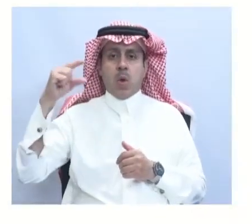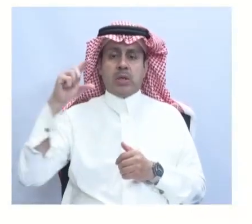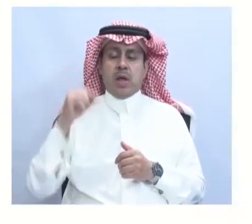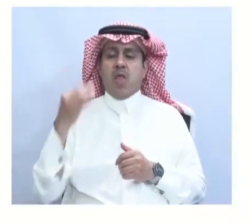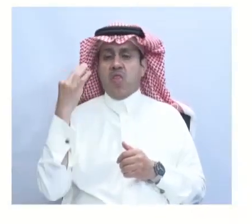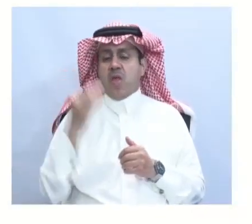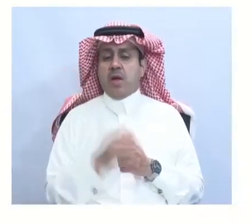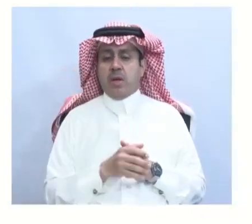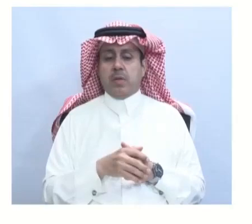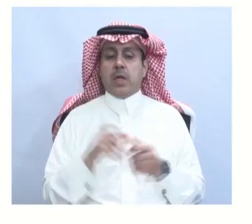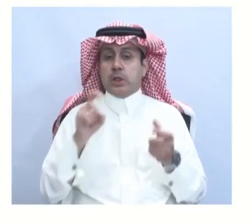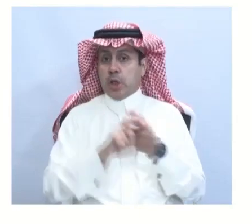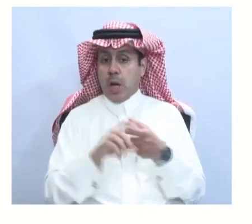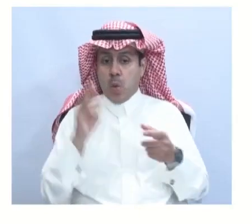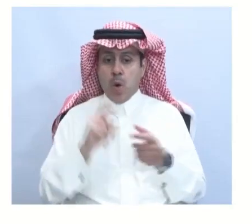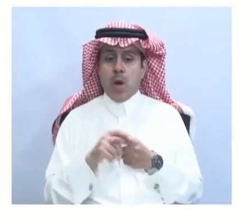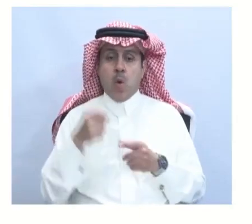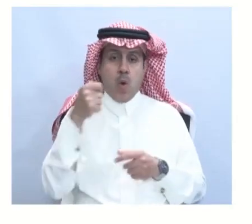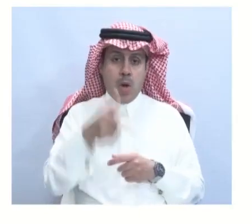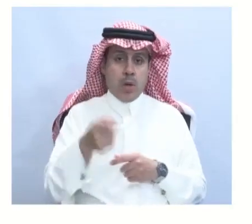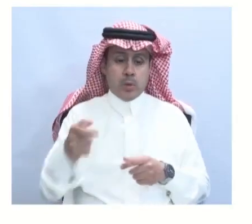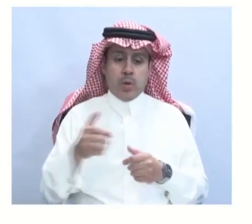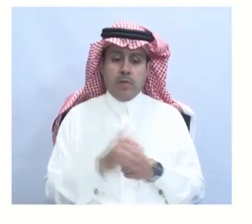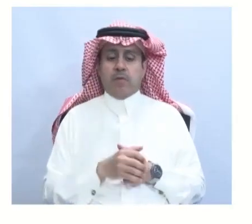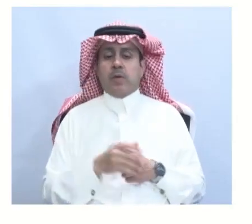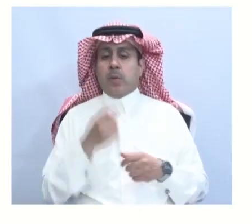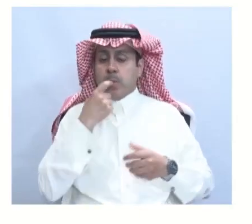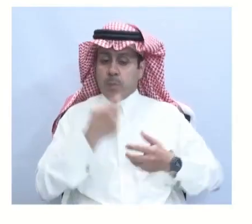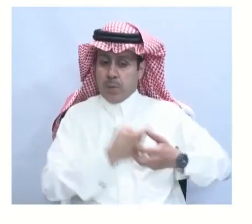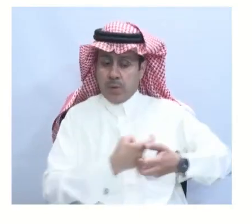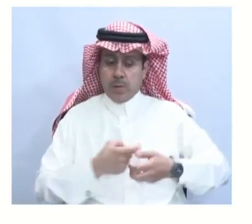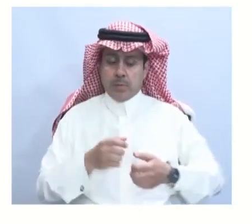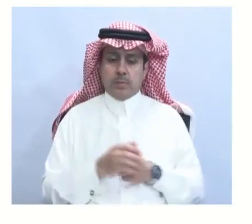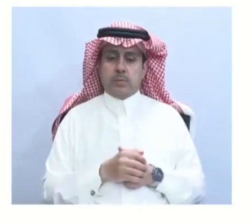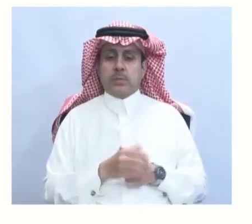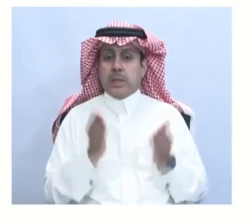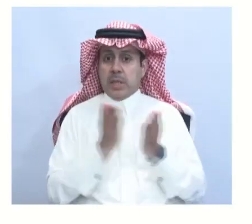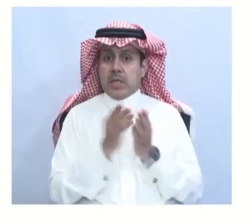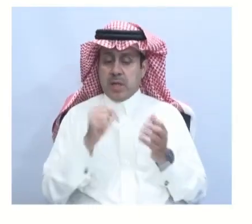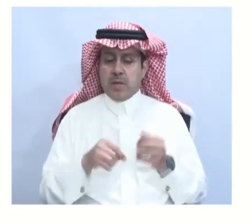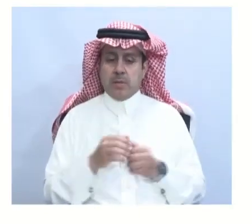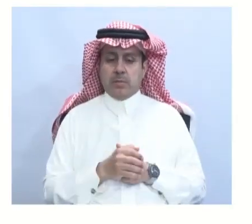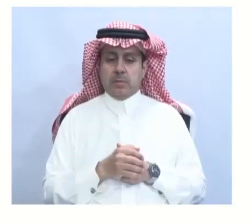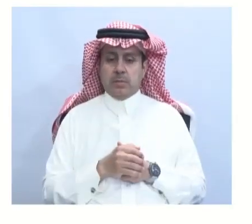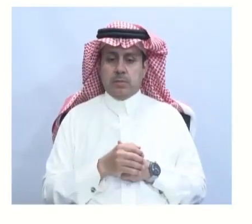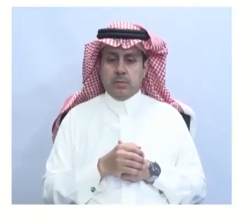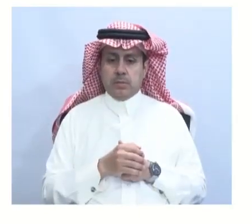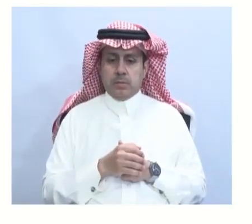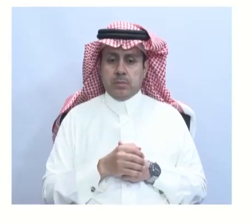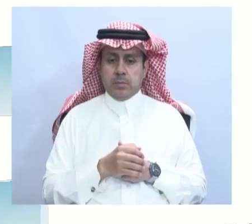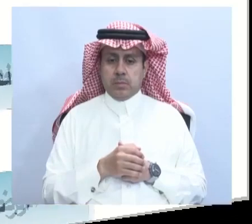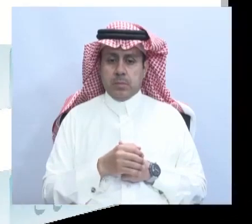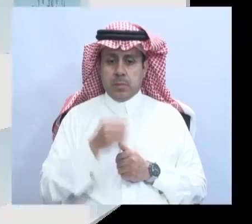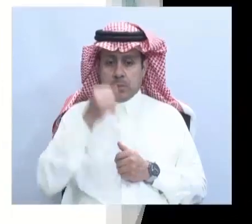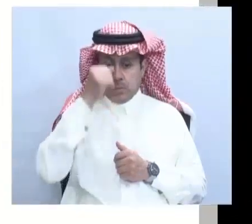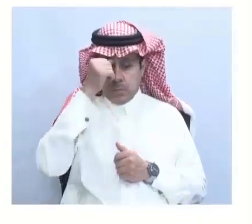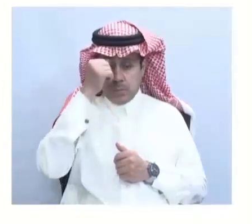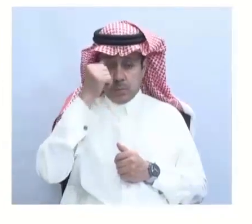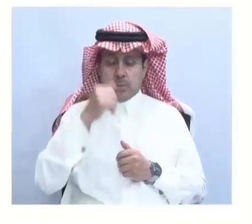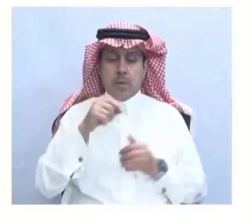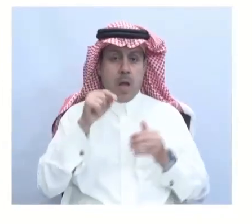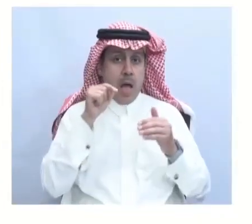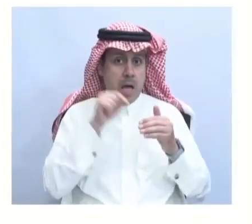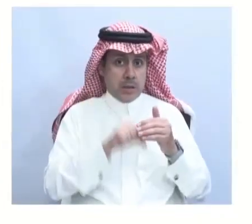والخلع والعده والنفقات والرضاع الذي هو درسنا باذن الله تعالى ثم نقف واياكم على